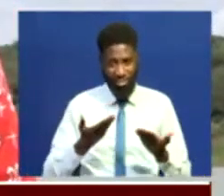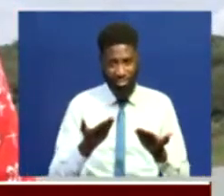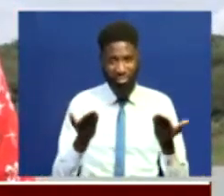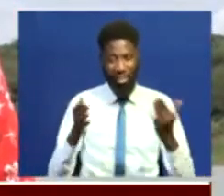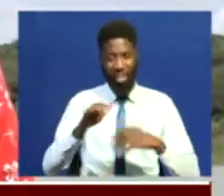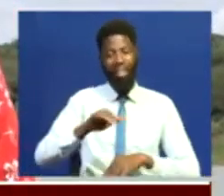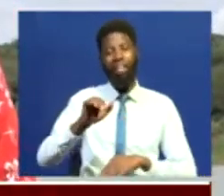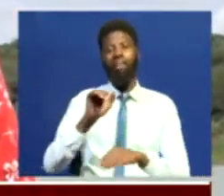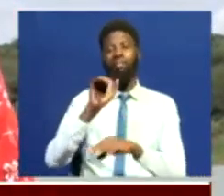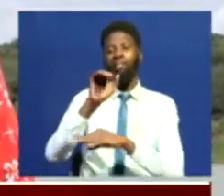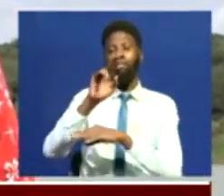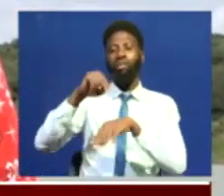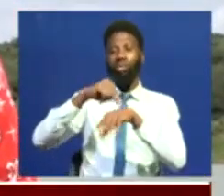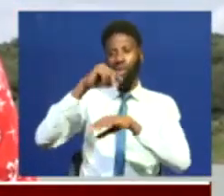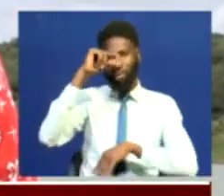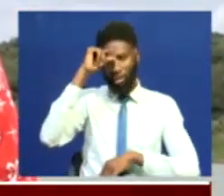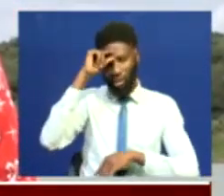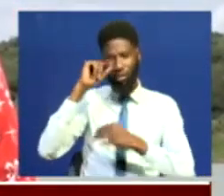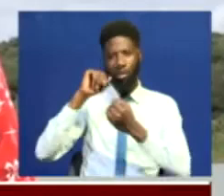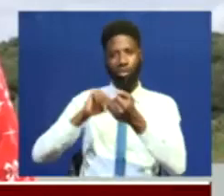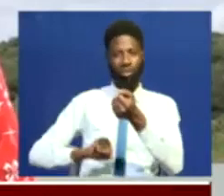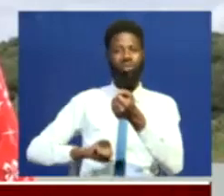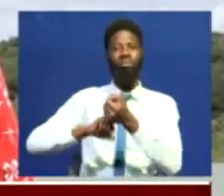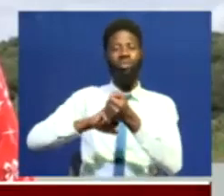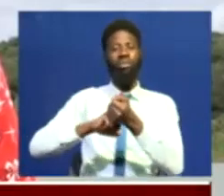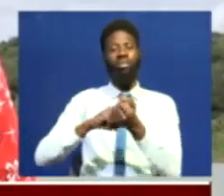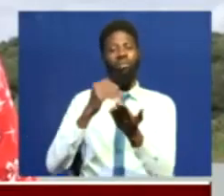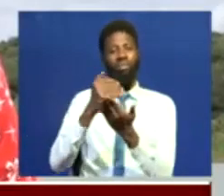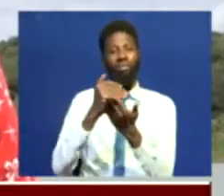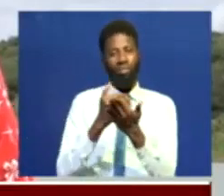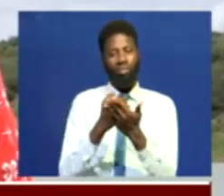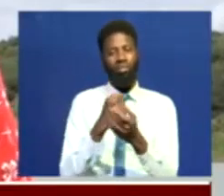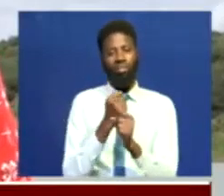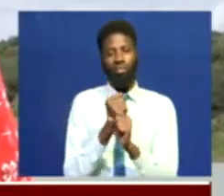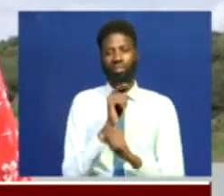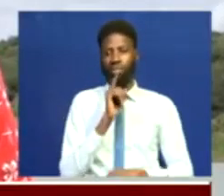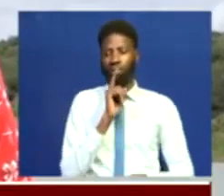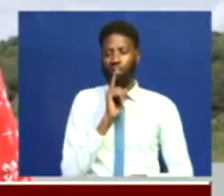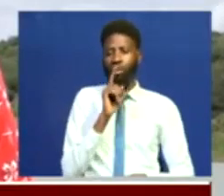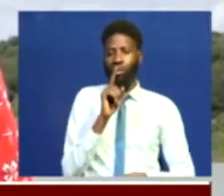wa maji. Nikiripotia kutoka kaunti ya Makueni, mimi ni Frederick Mwoki.